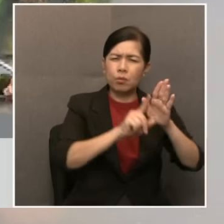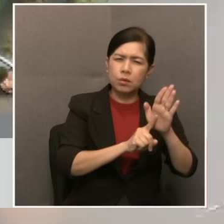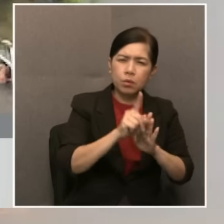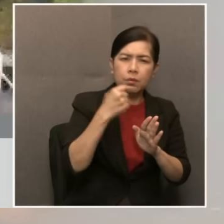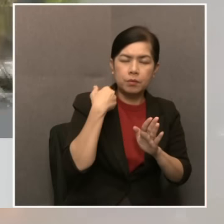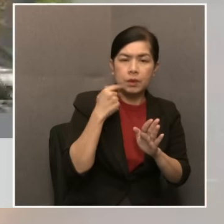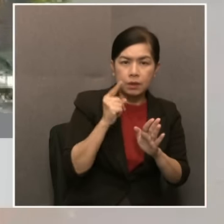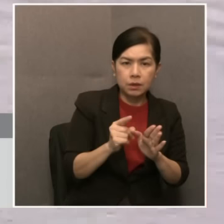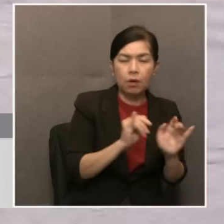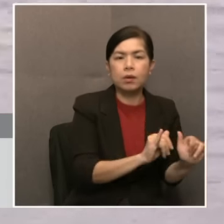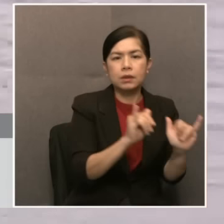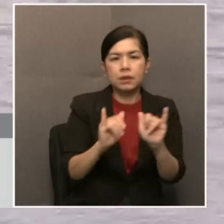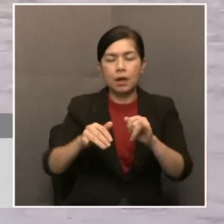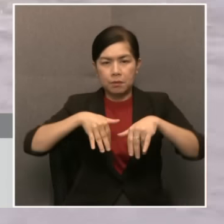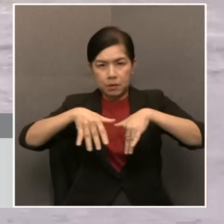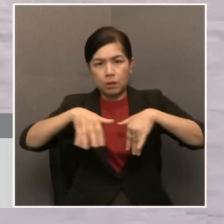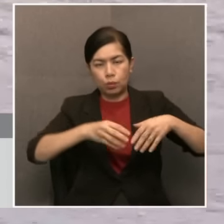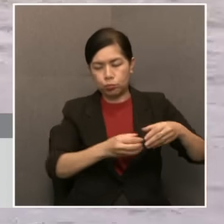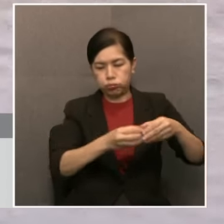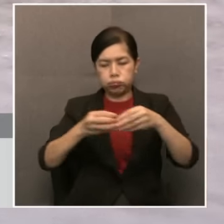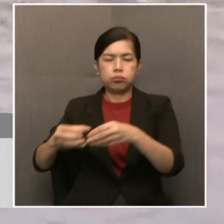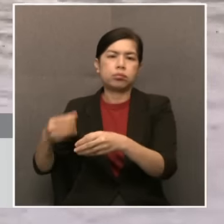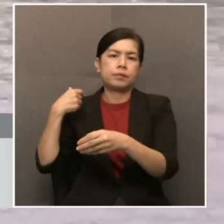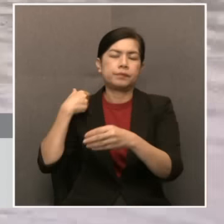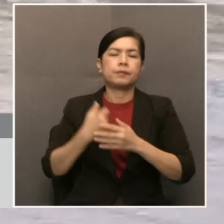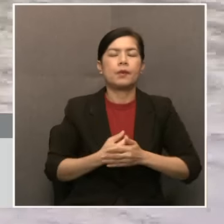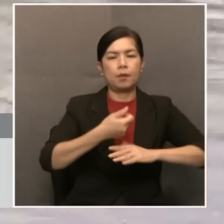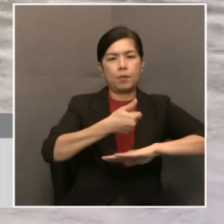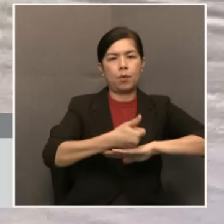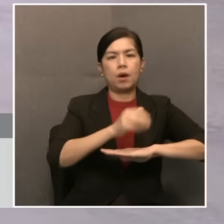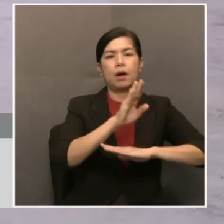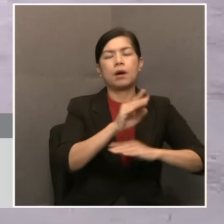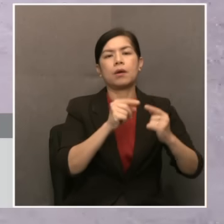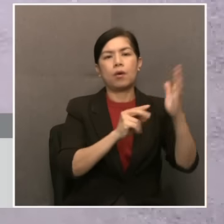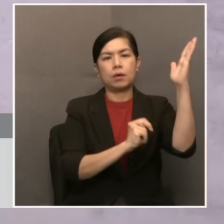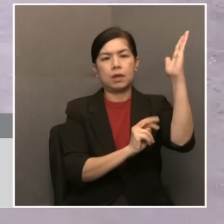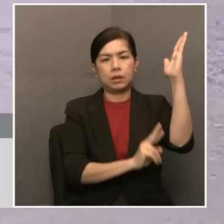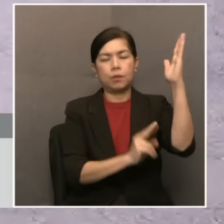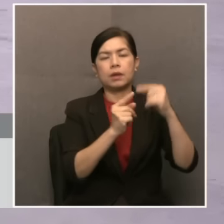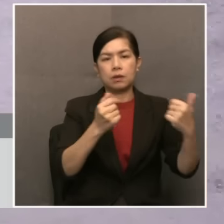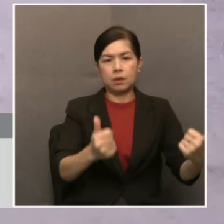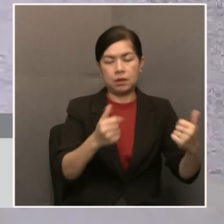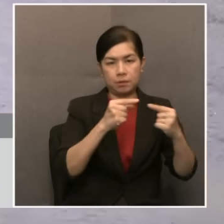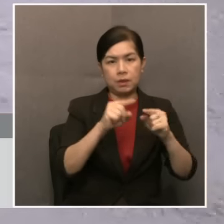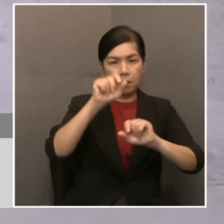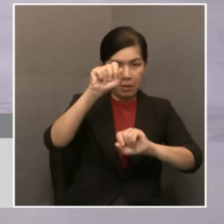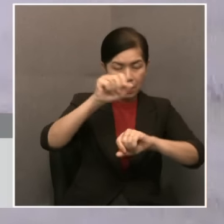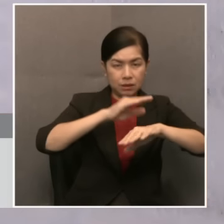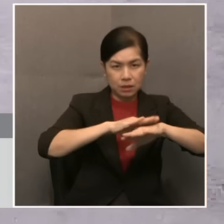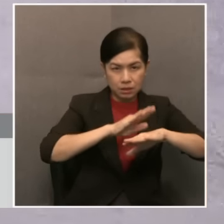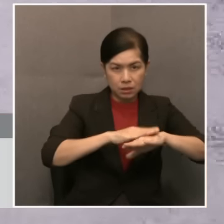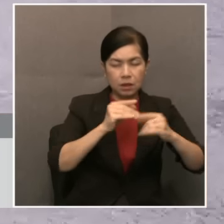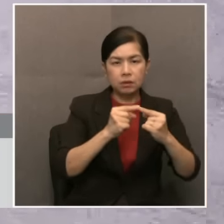ไปยังศูนย์พักพิงชั่วคราวค่ะล่าสุดผู้ว่าราชการจังหวัดนราธิวาสประกาศเขตพื้นที่ประสบภัยพิบัติฉุกเฉิน